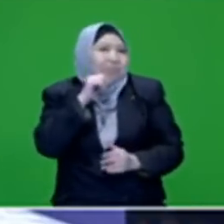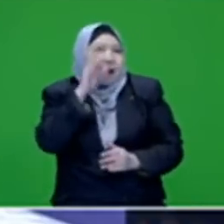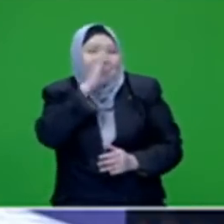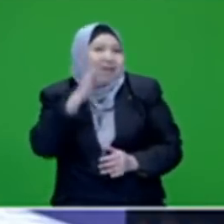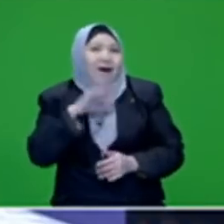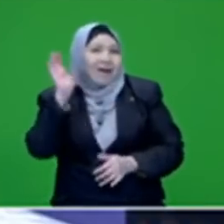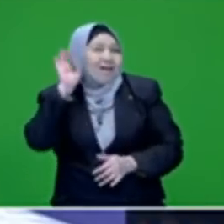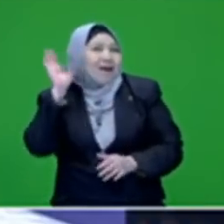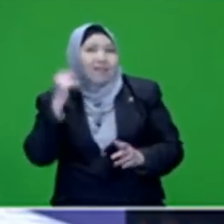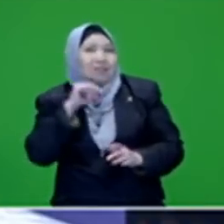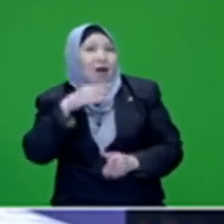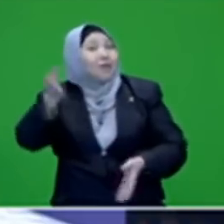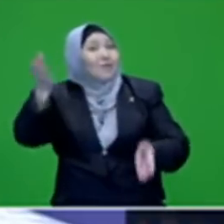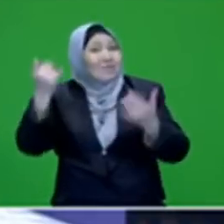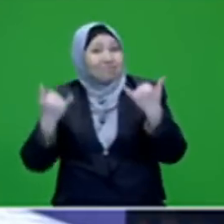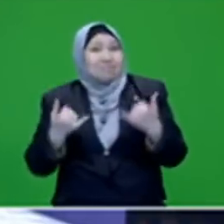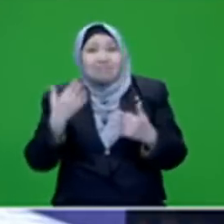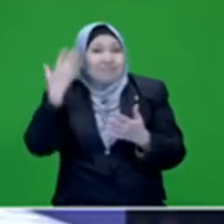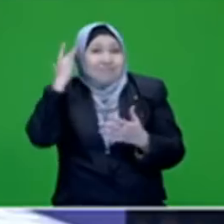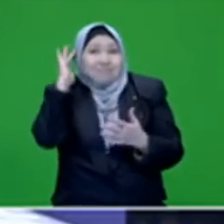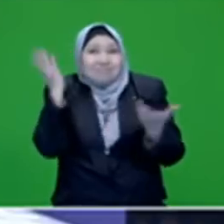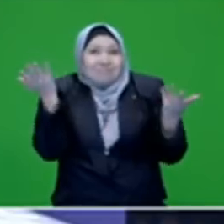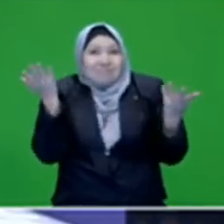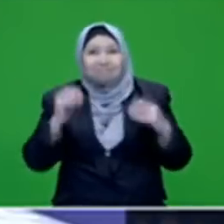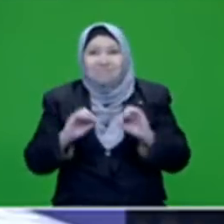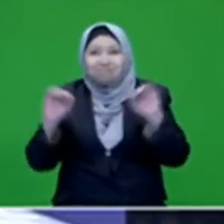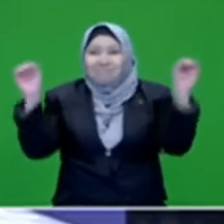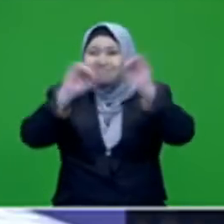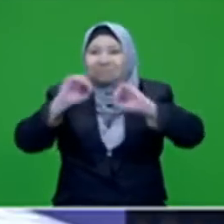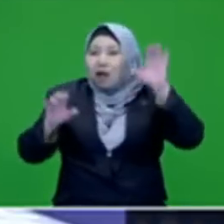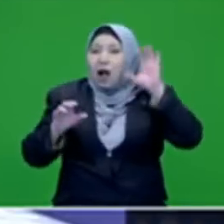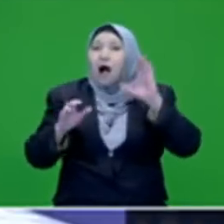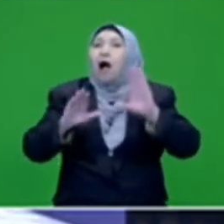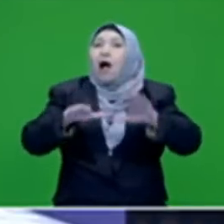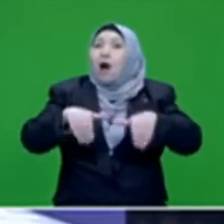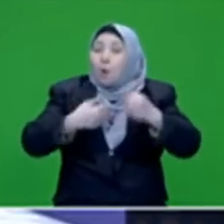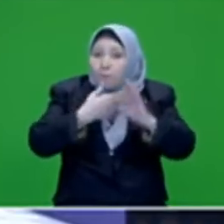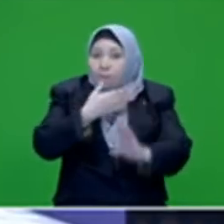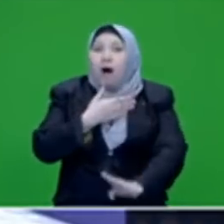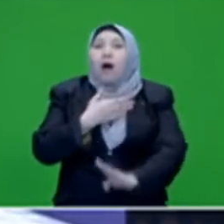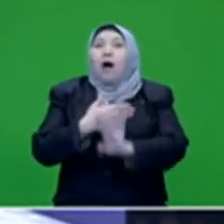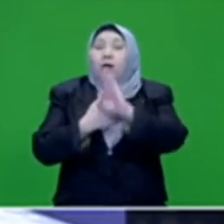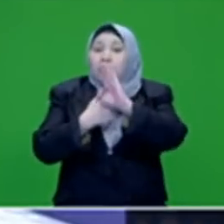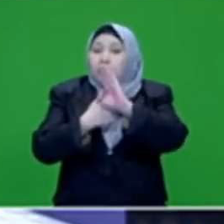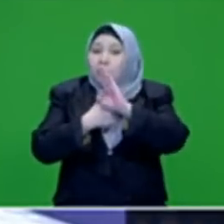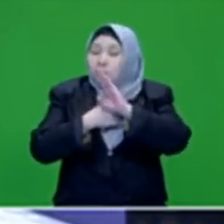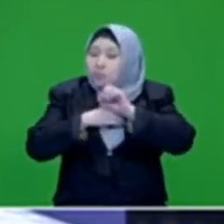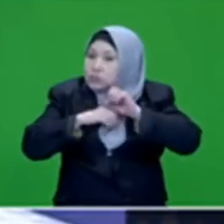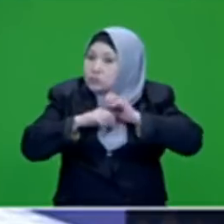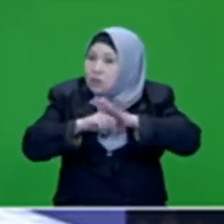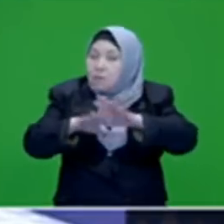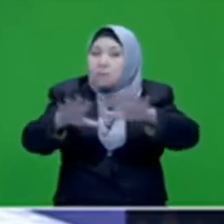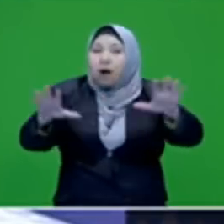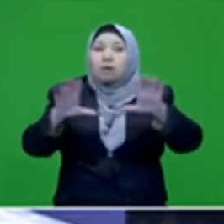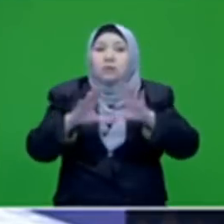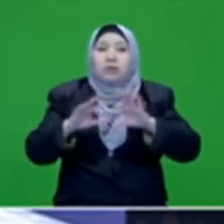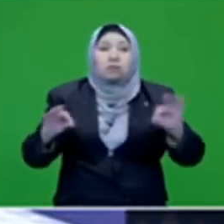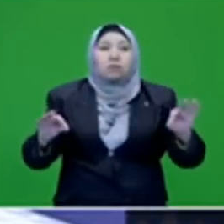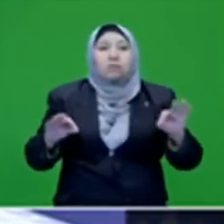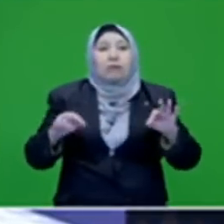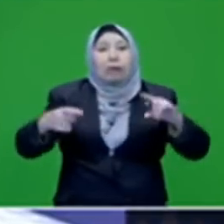cucu, tak ada dah sekarang. Ha, jadi maksudnya betapa bahaya jika kita sebar perkara macam ni. Relate pula